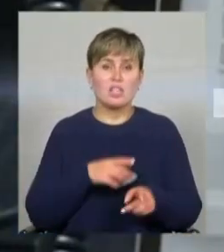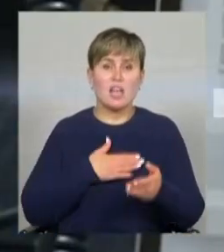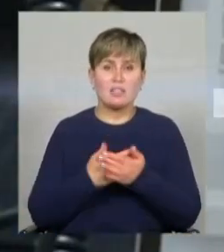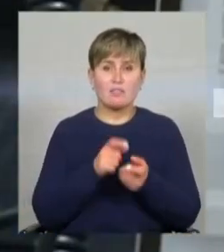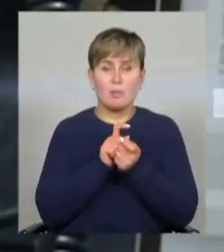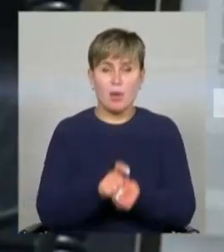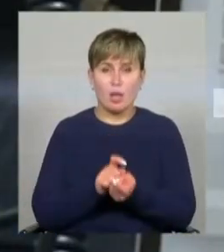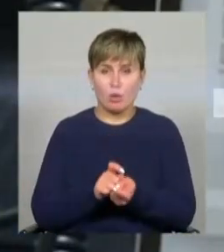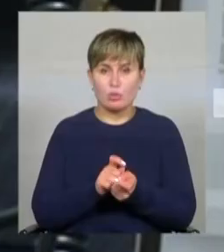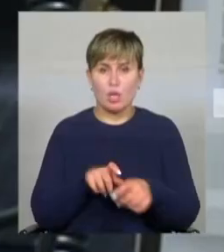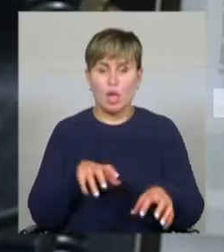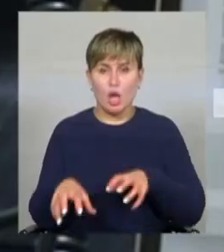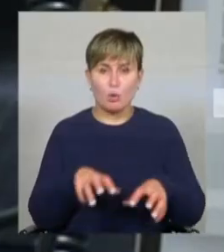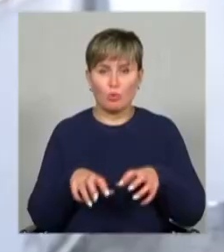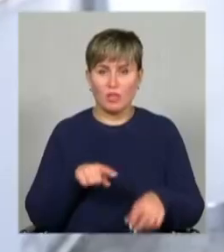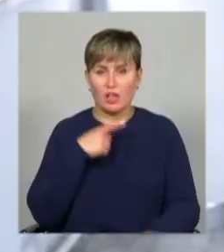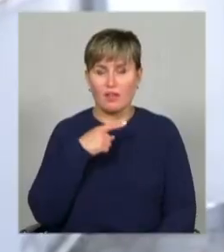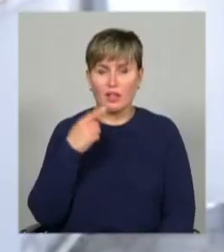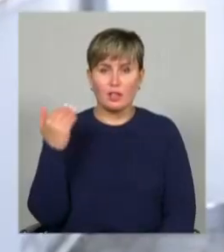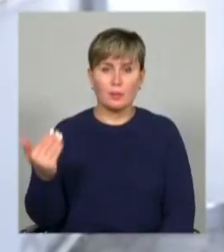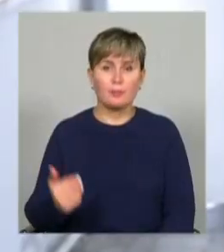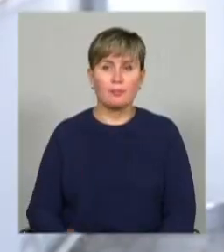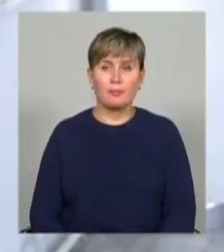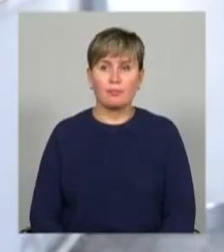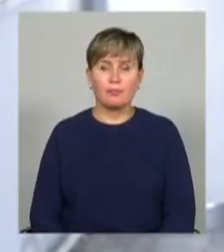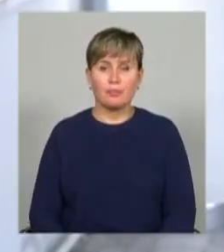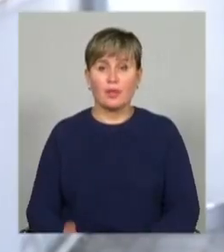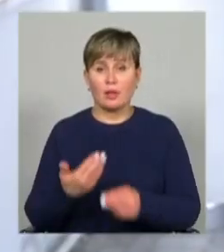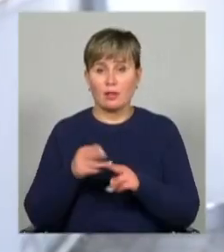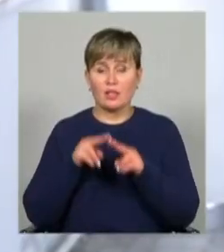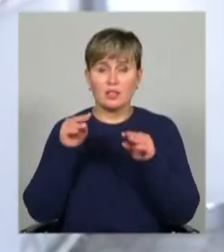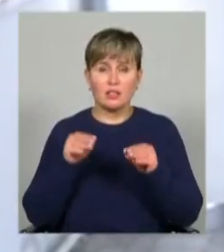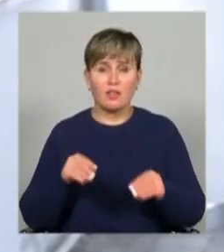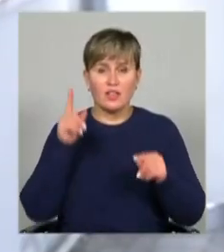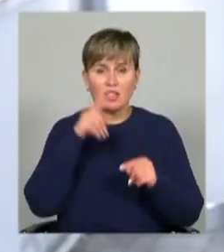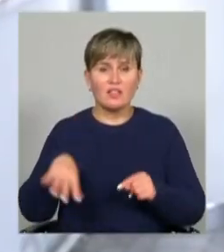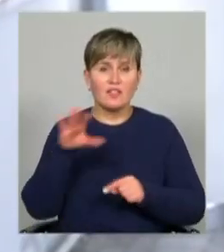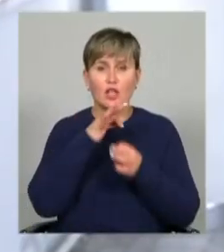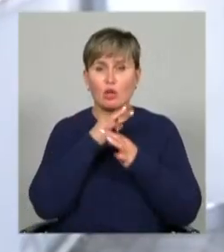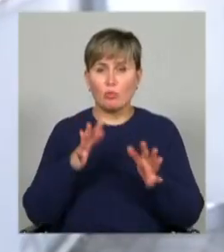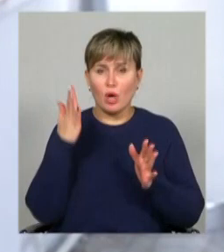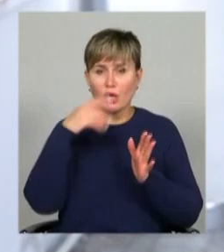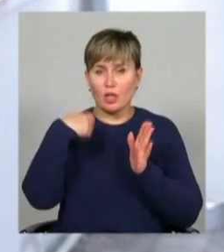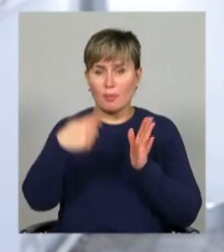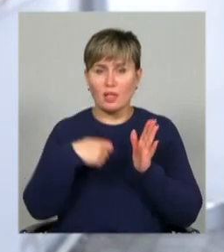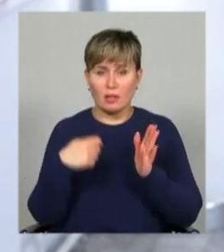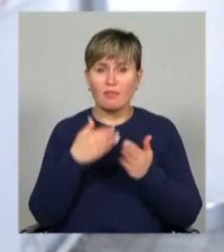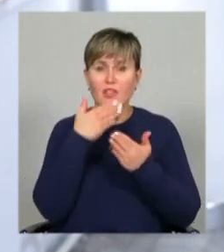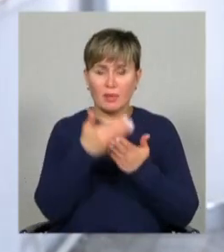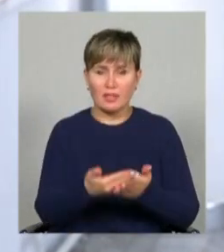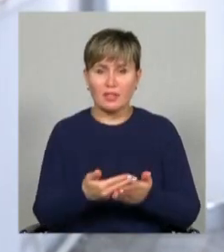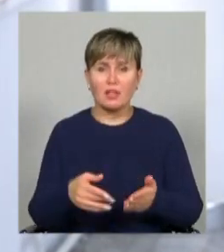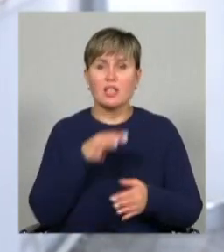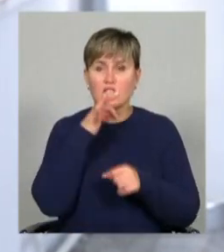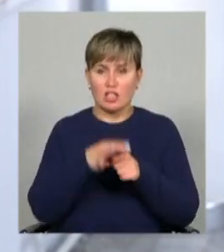с коррупцией в кинематографе, уверен он. Коррупционная составляющая, они знают буквально все, любого кинематографиста спросите, он